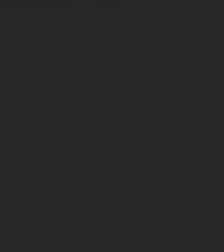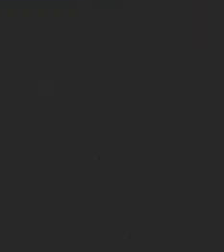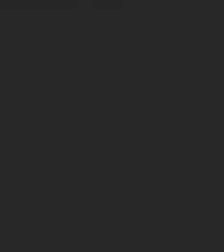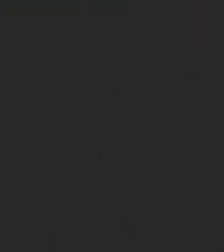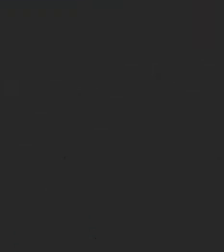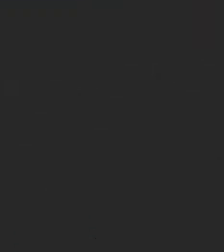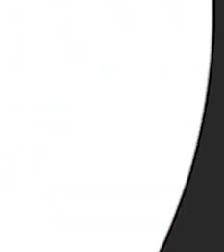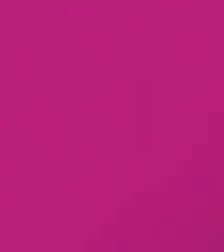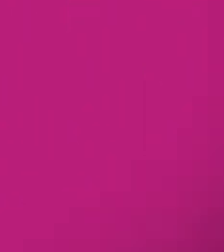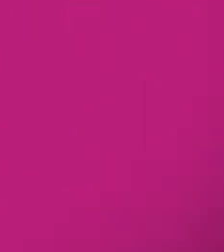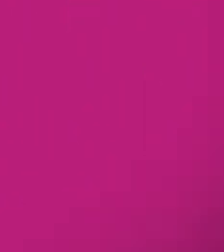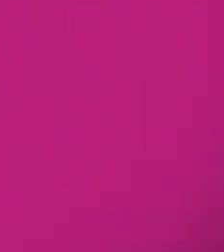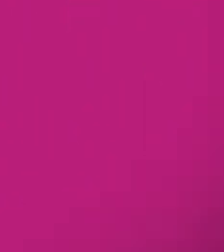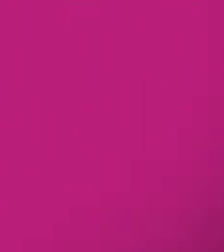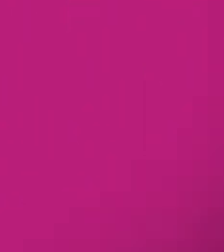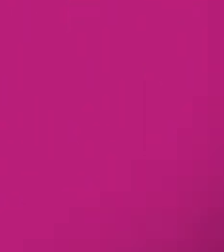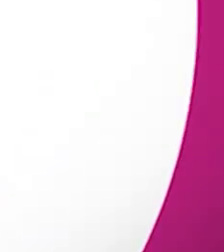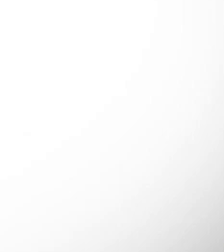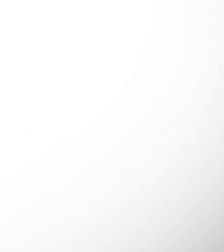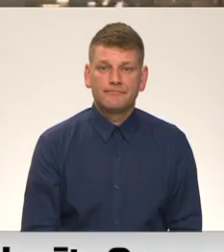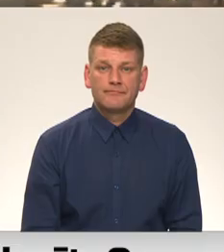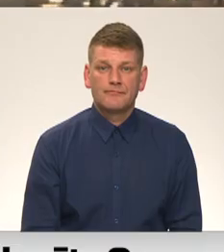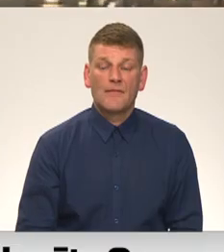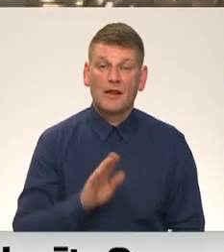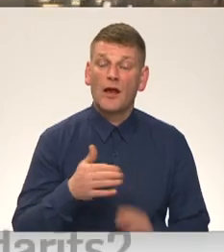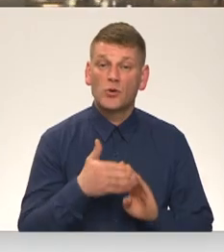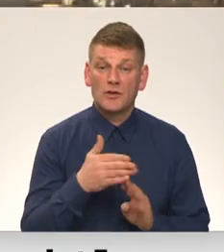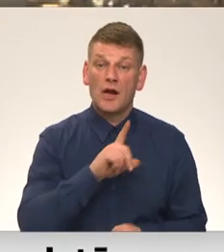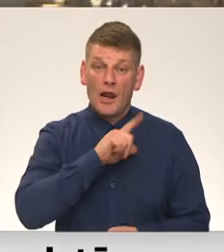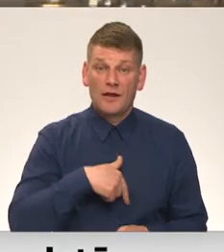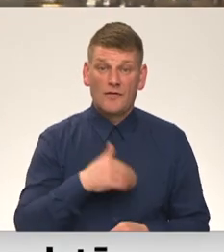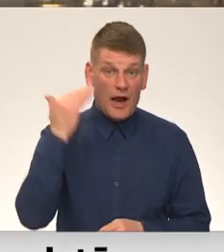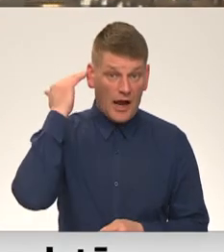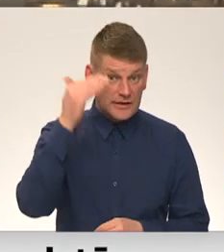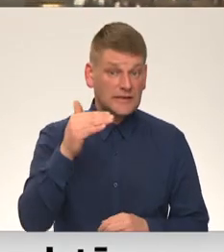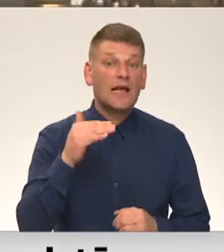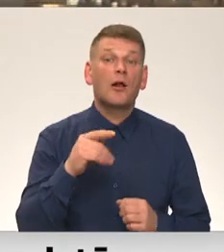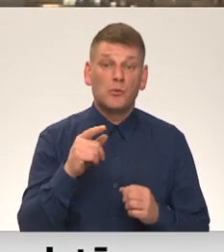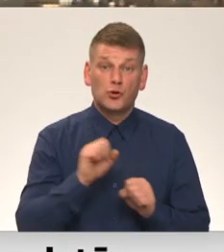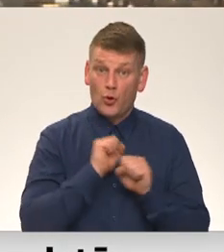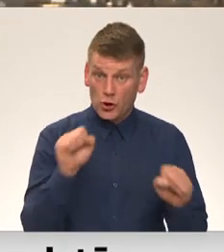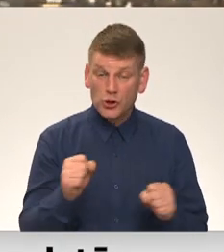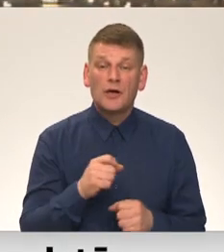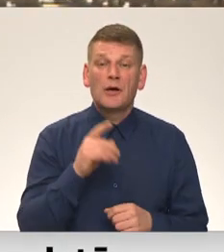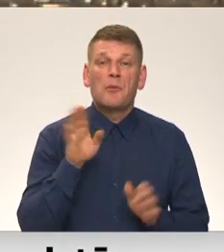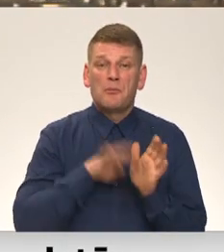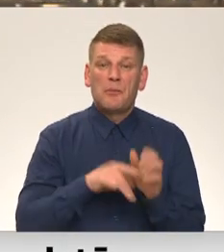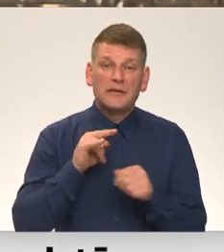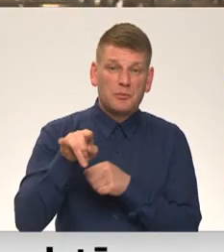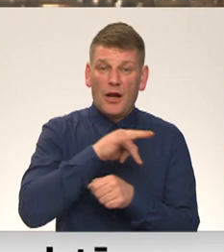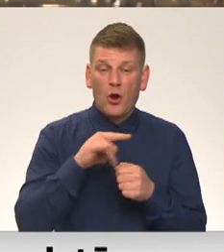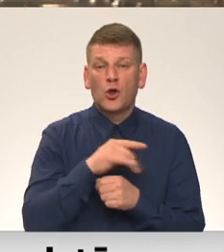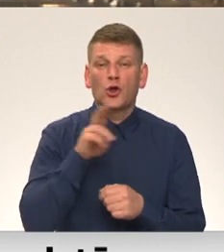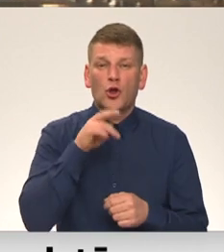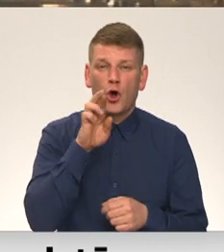Re! Viss ēters ir te! Lai uzlabotu Latvijas gaisa telpas drošību, turpmāk bezpilota gaisa kuģu jeb